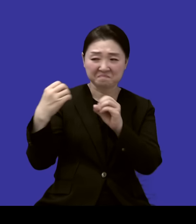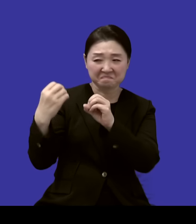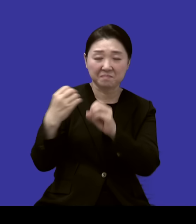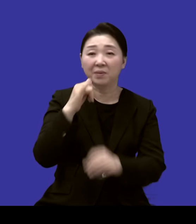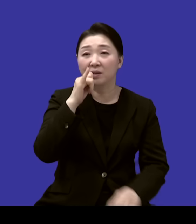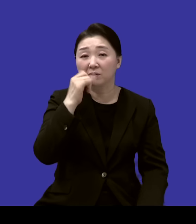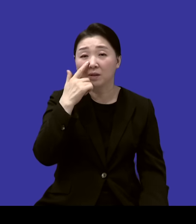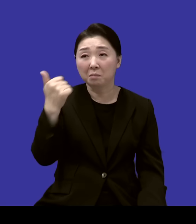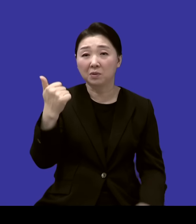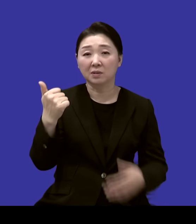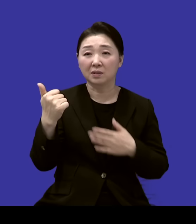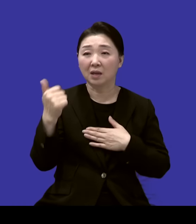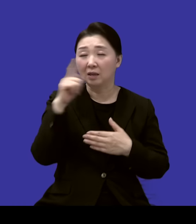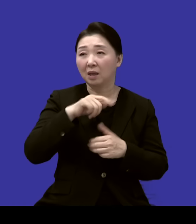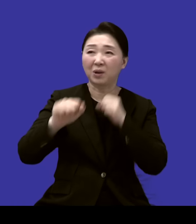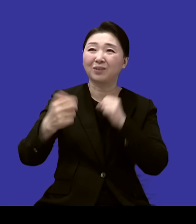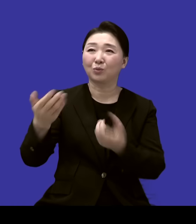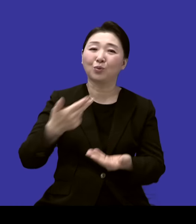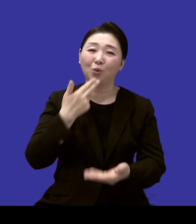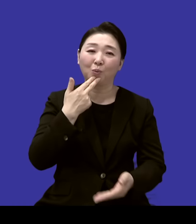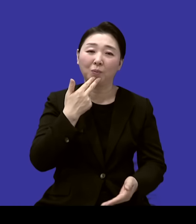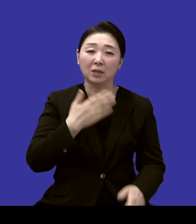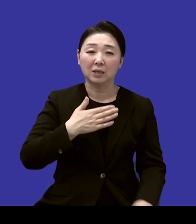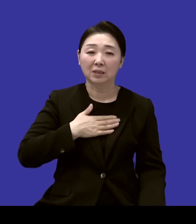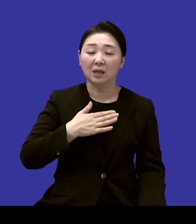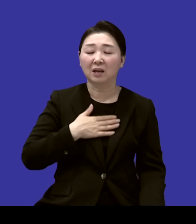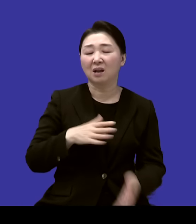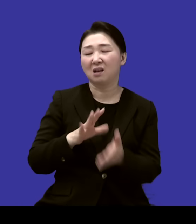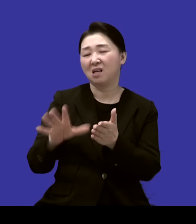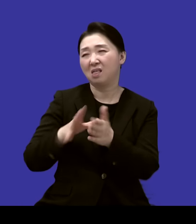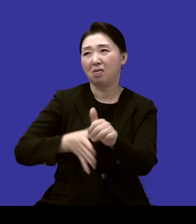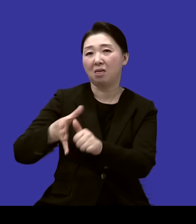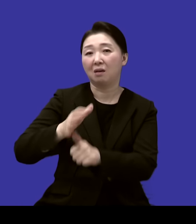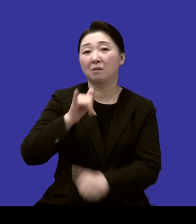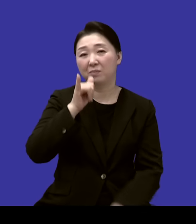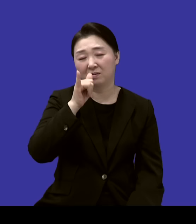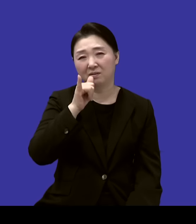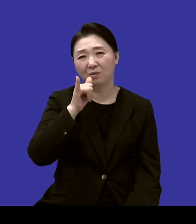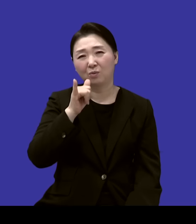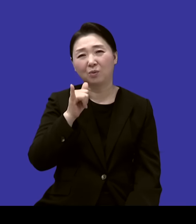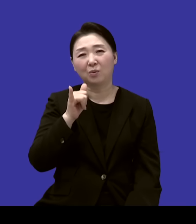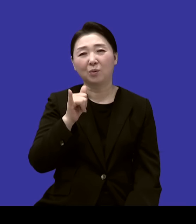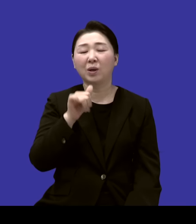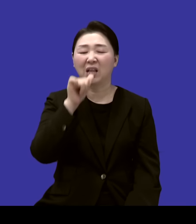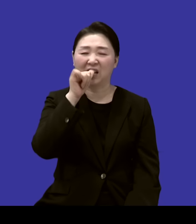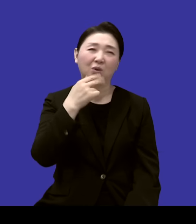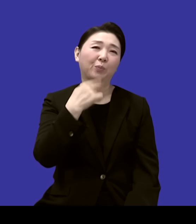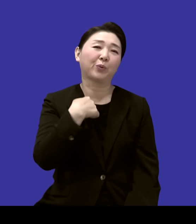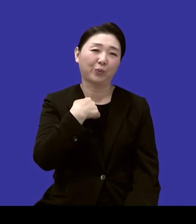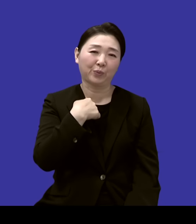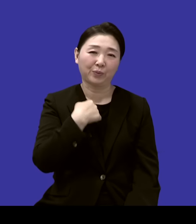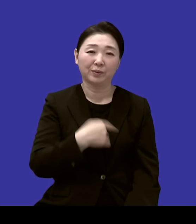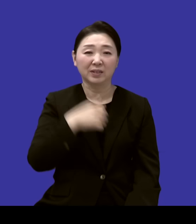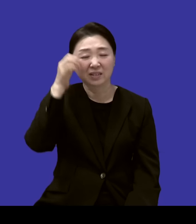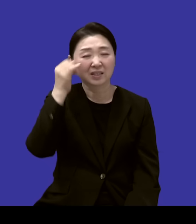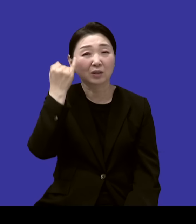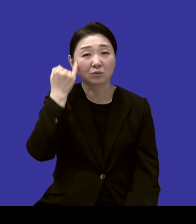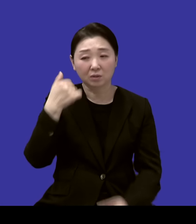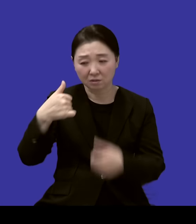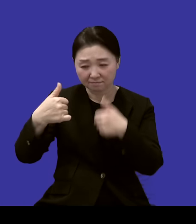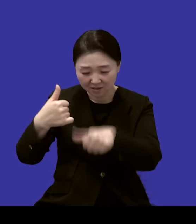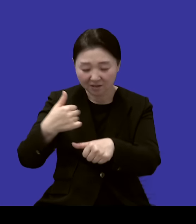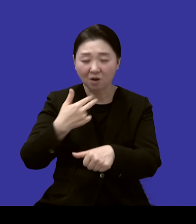아버님은 저한테 나쁜 짓을 안 했는데 네. 제가 너무 못되게 굴었던 것 같아요. 제가 철에 안 들어서 아니, 그리고 또 한참 그 사춘기 될 나이니까. 네네네. 인사도 안